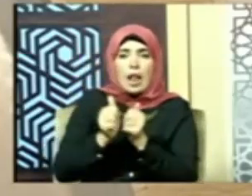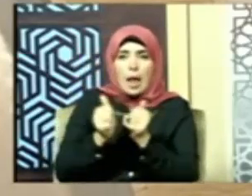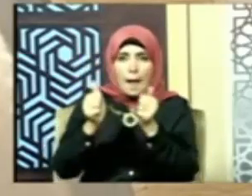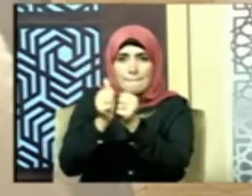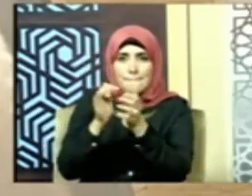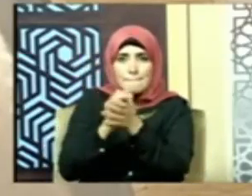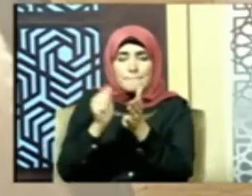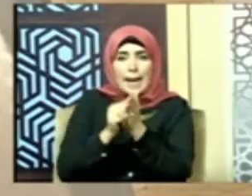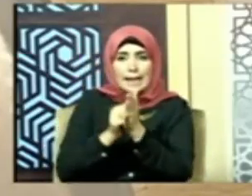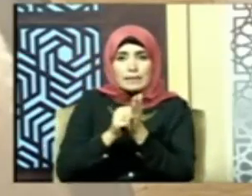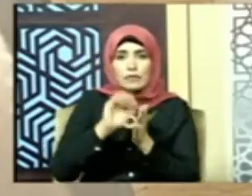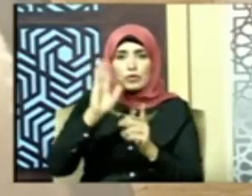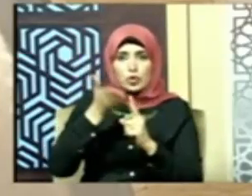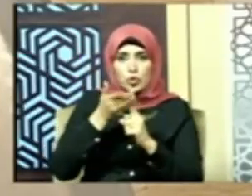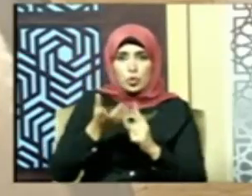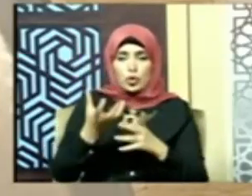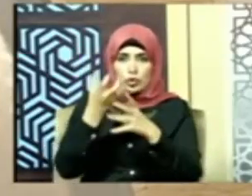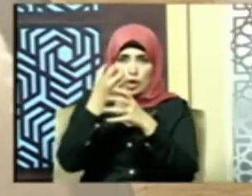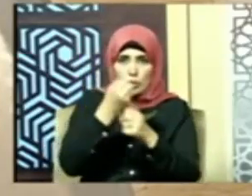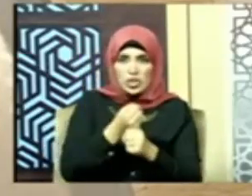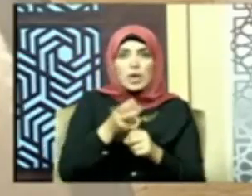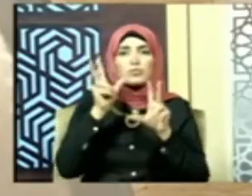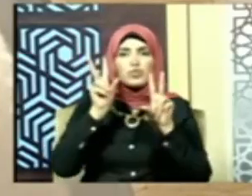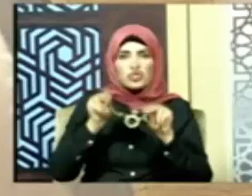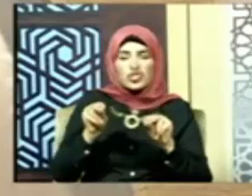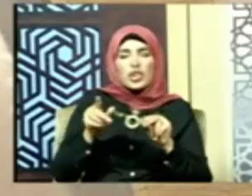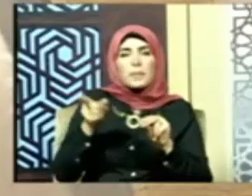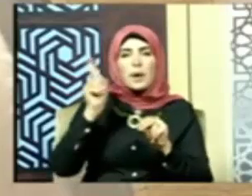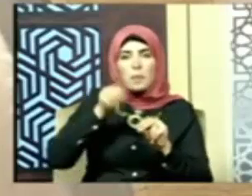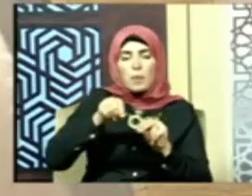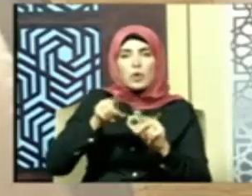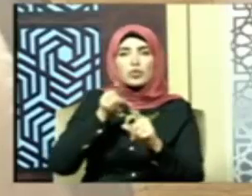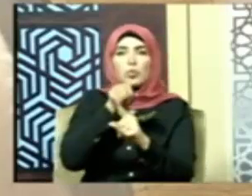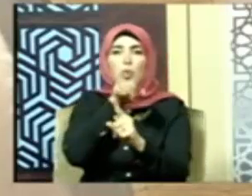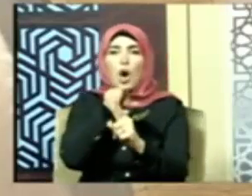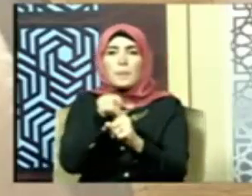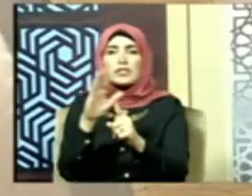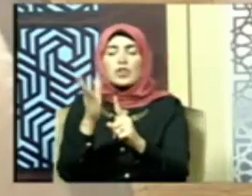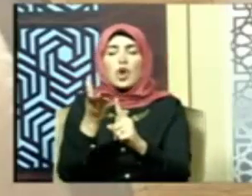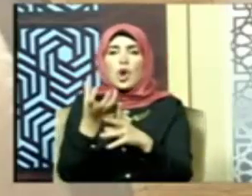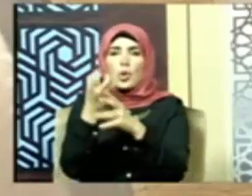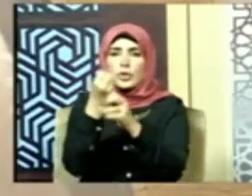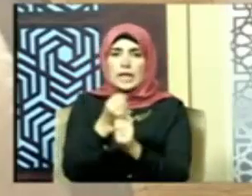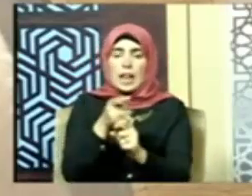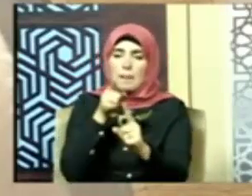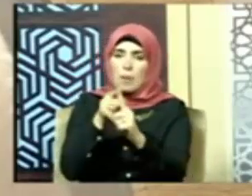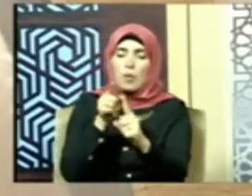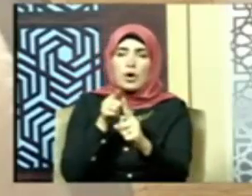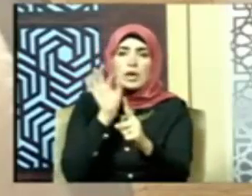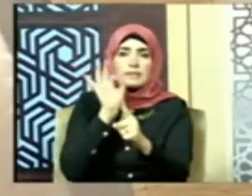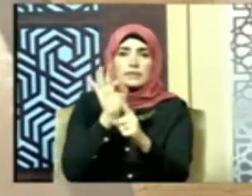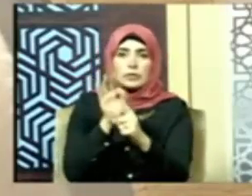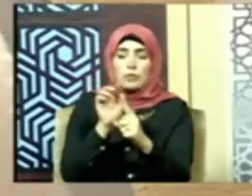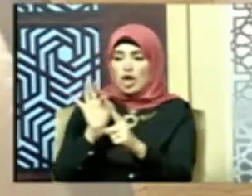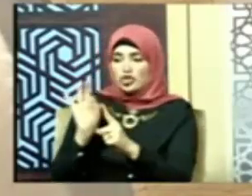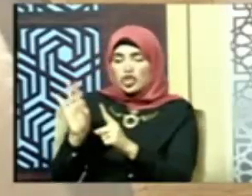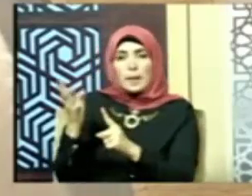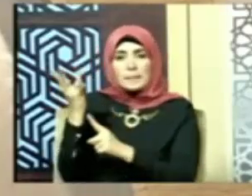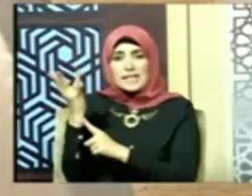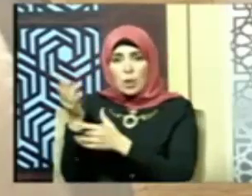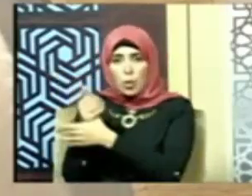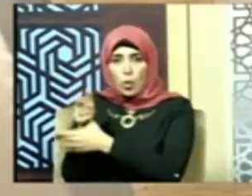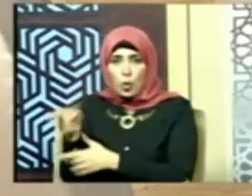الله إنما يتطاول على عرض سيدنا رسول الله. وقالوا في